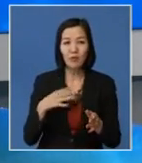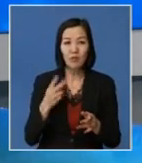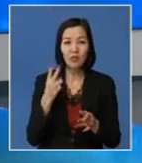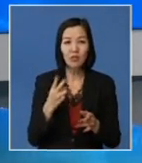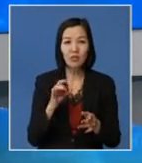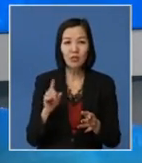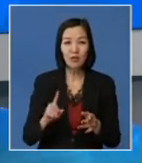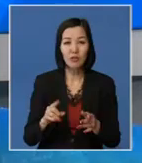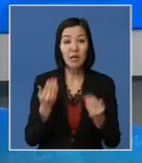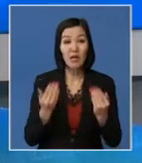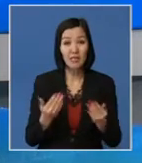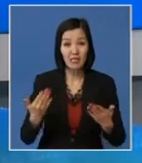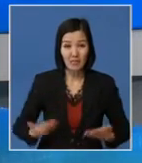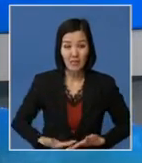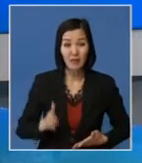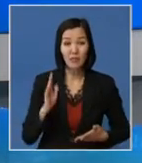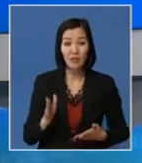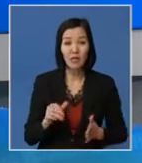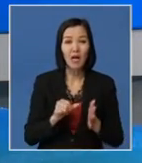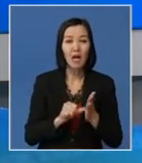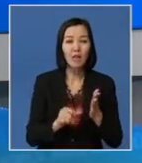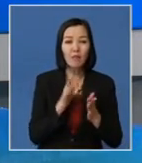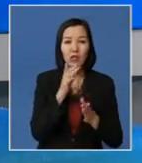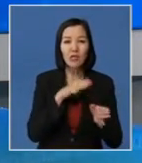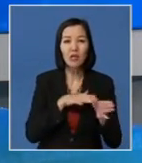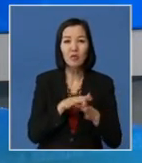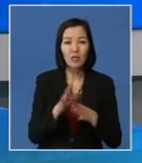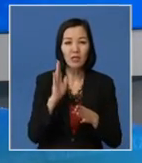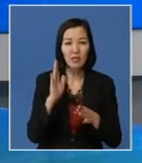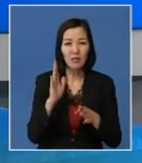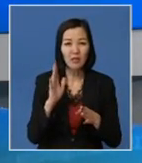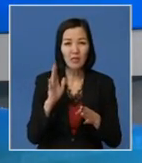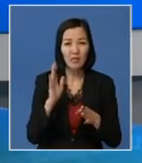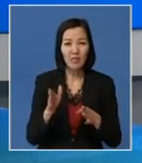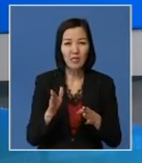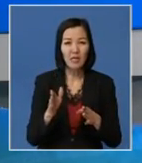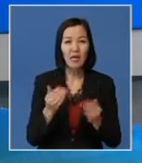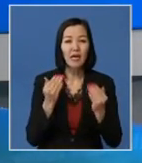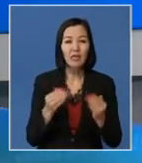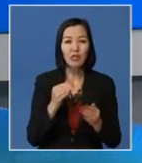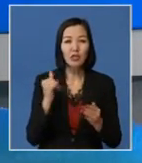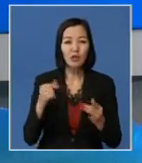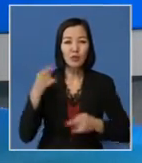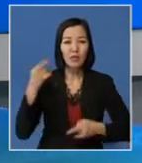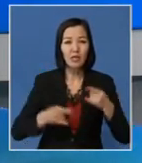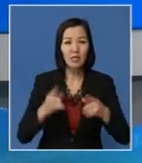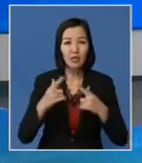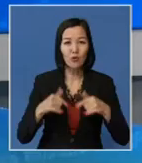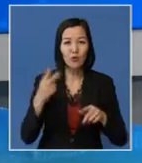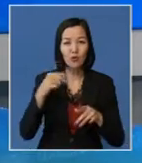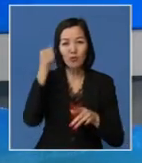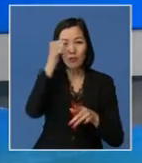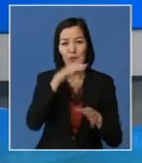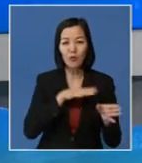наурызда көзі тірі болғанында асқарлы 60 жасқа толар еді. Өлі риза болмай, тірі баймайды деген. Жетісу телеарнасының құрылғанына 20